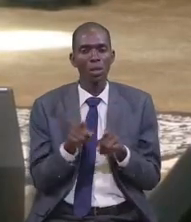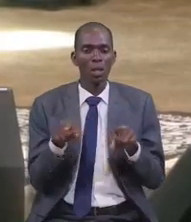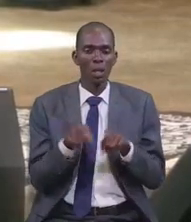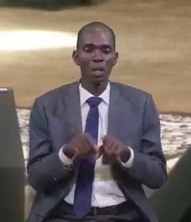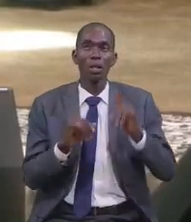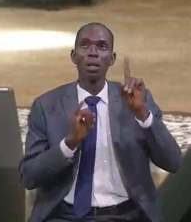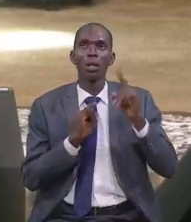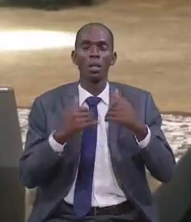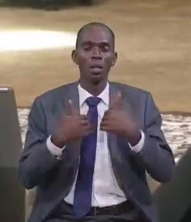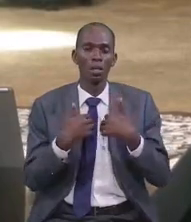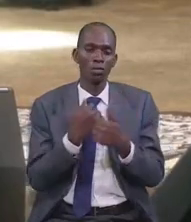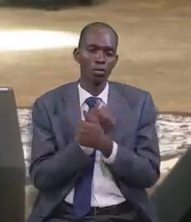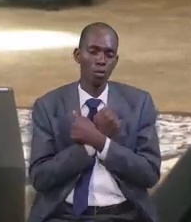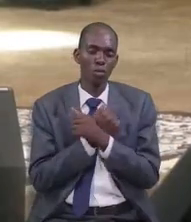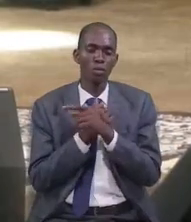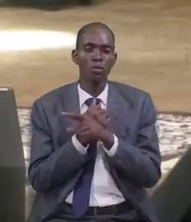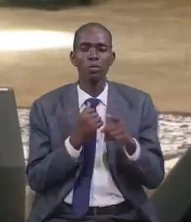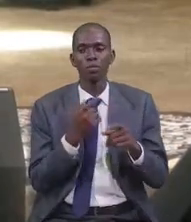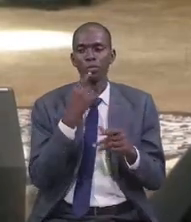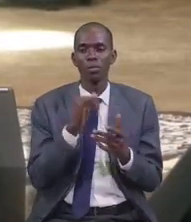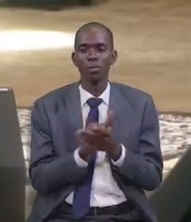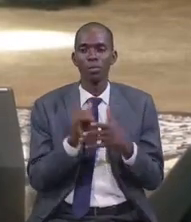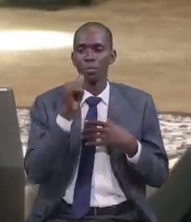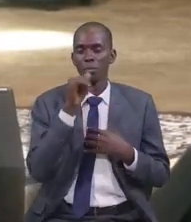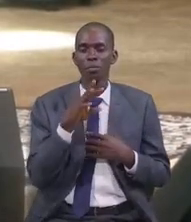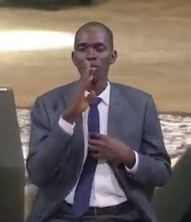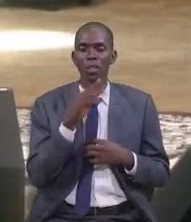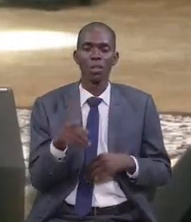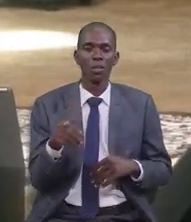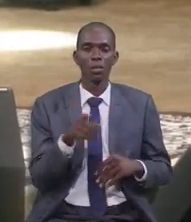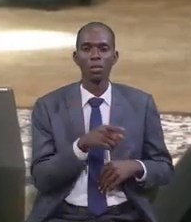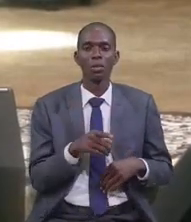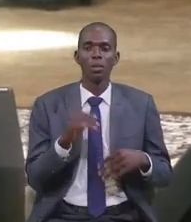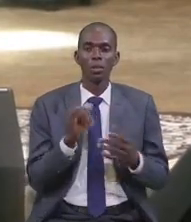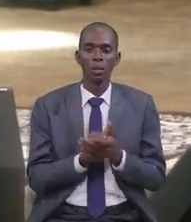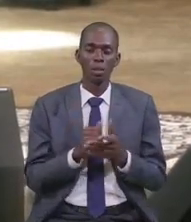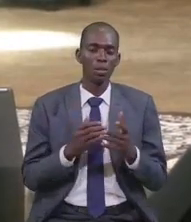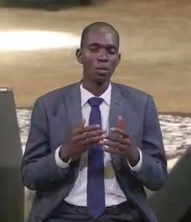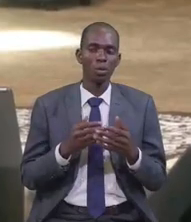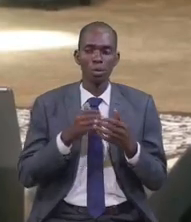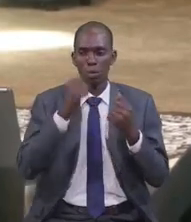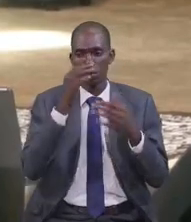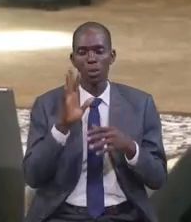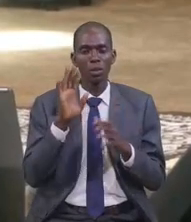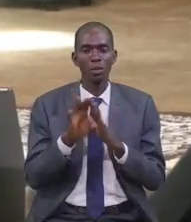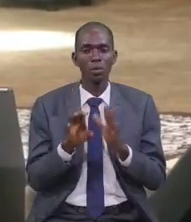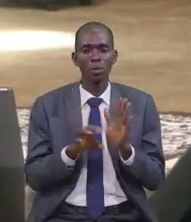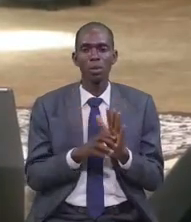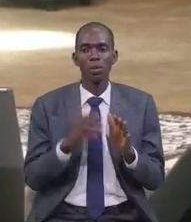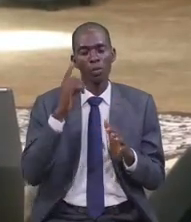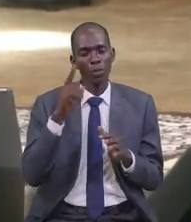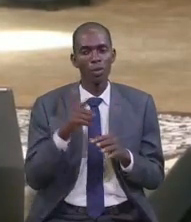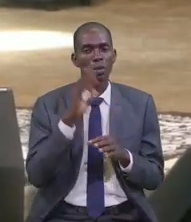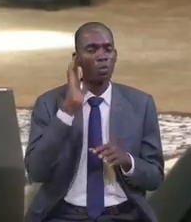a donné. Heureux ceux qui lavent leurs robes afin d'avoir droit à l'arbre de vie